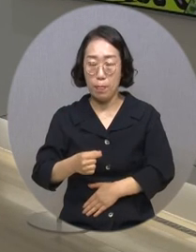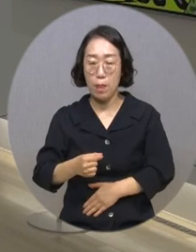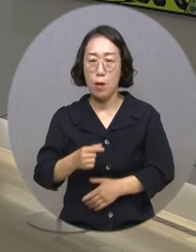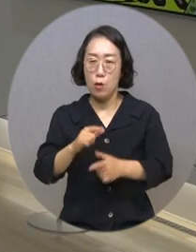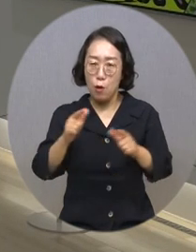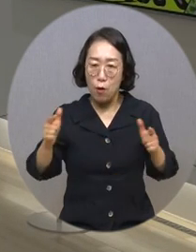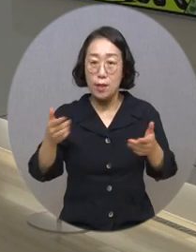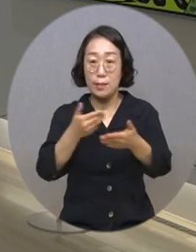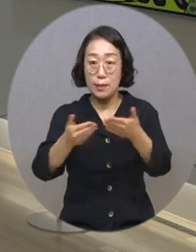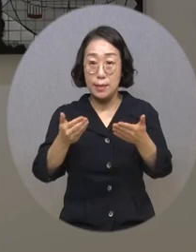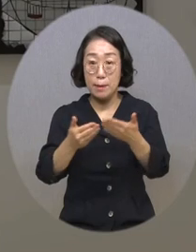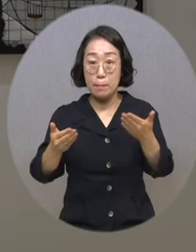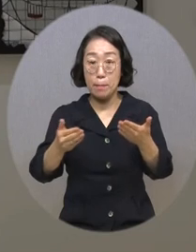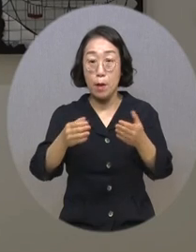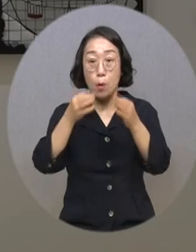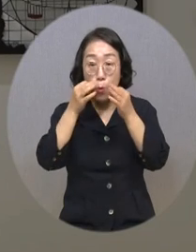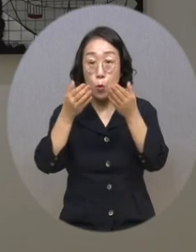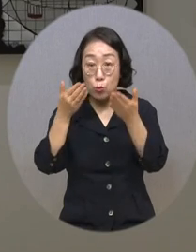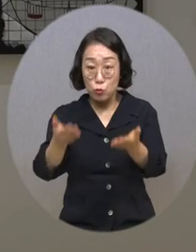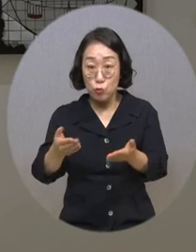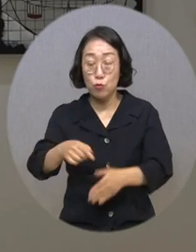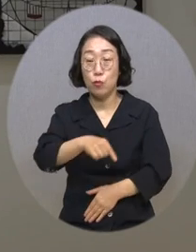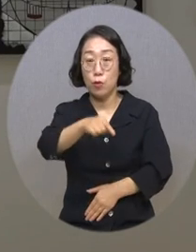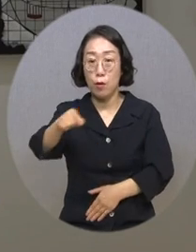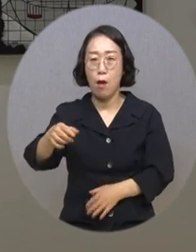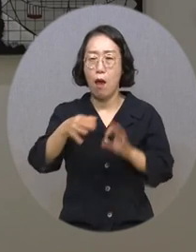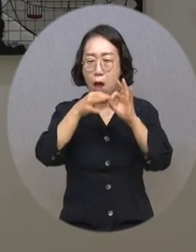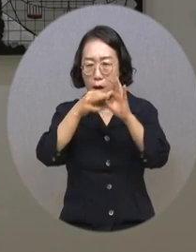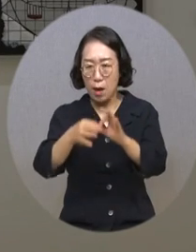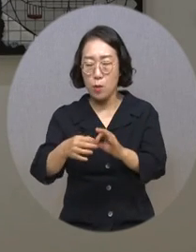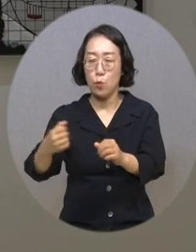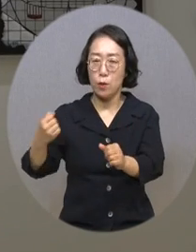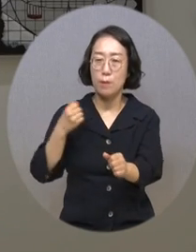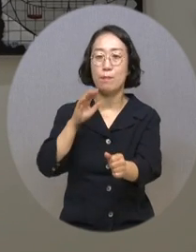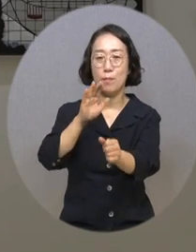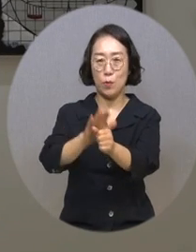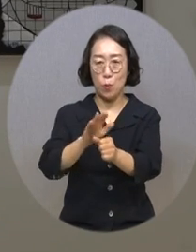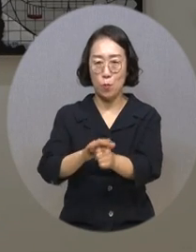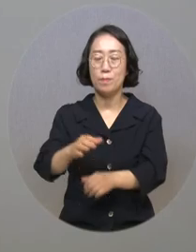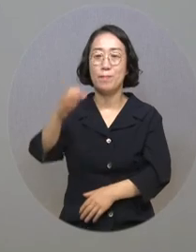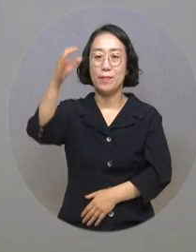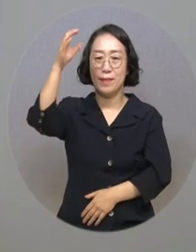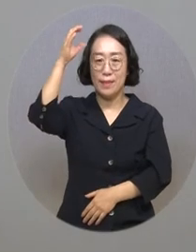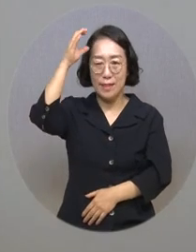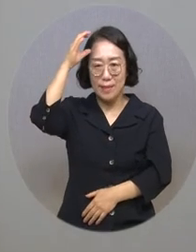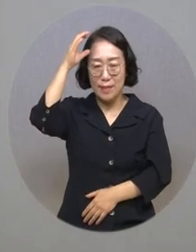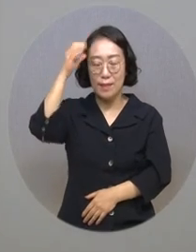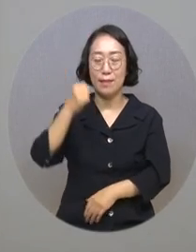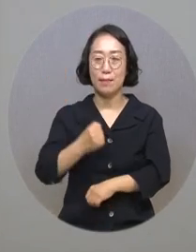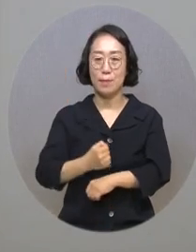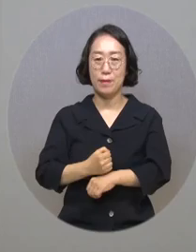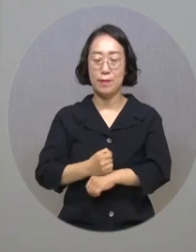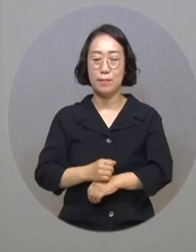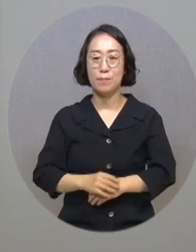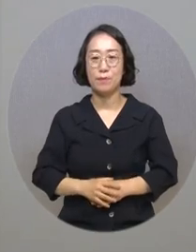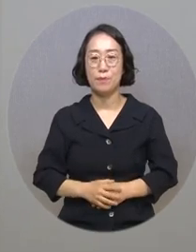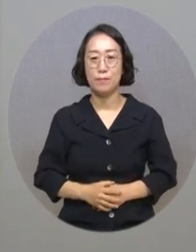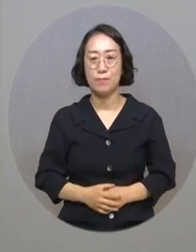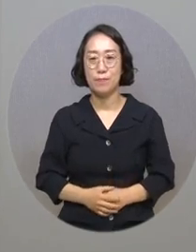작품 전시 공유가 작품활동에 힘을 실어줄 수 있길 기대합니다 복지 tv 경기방송 정선